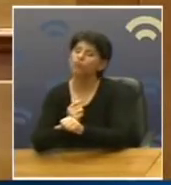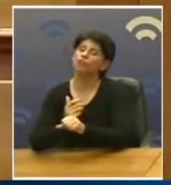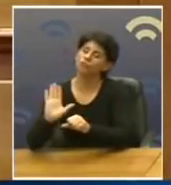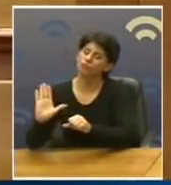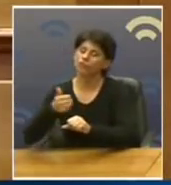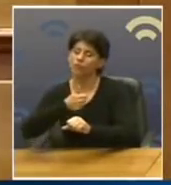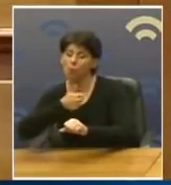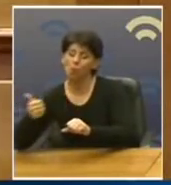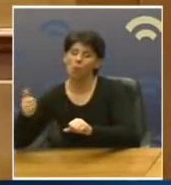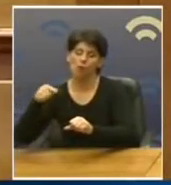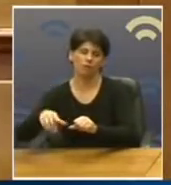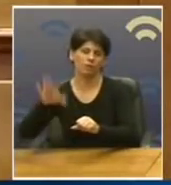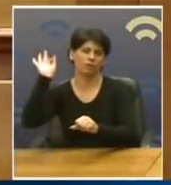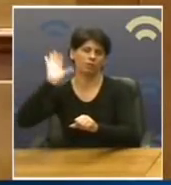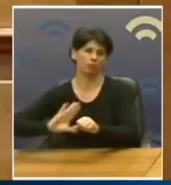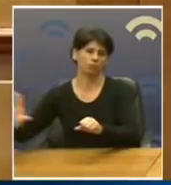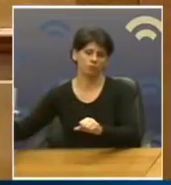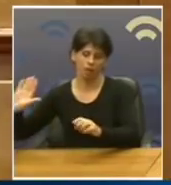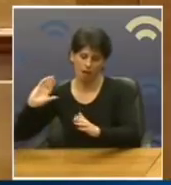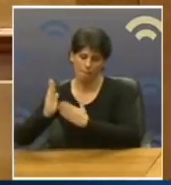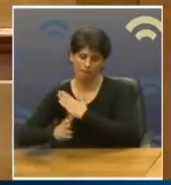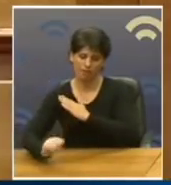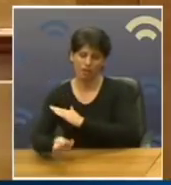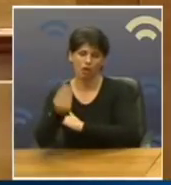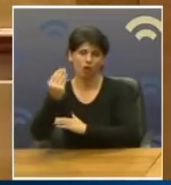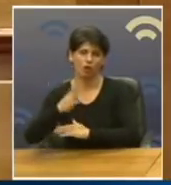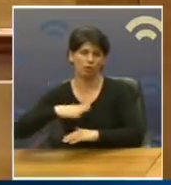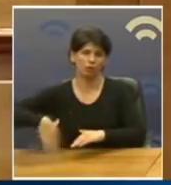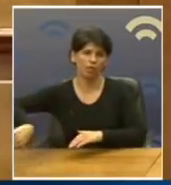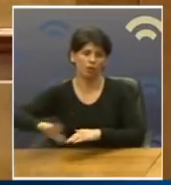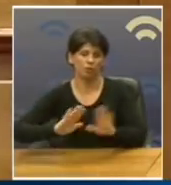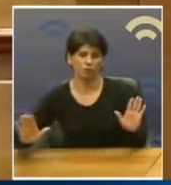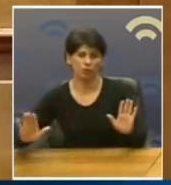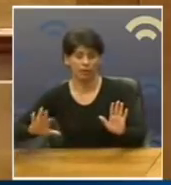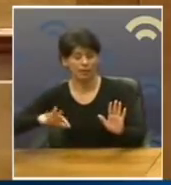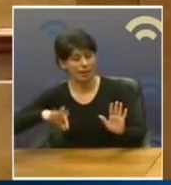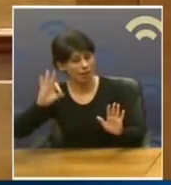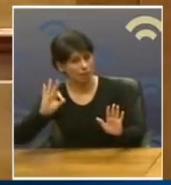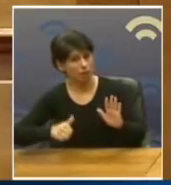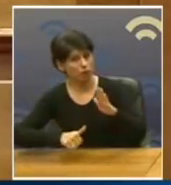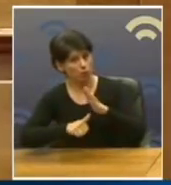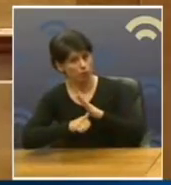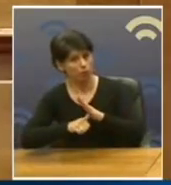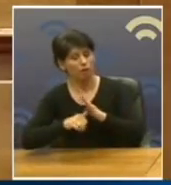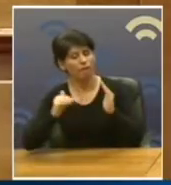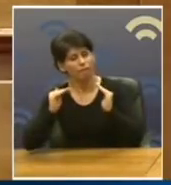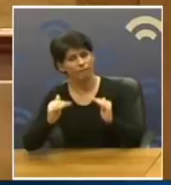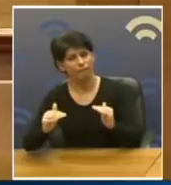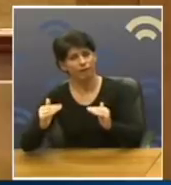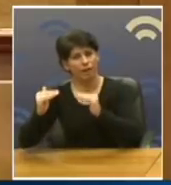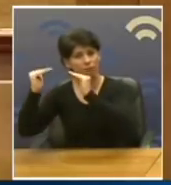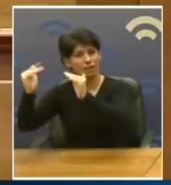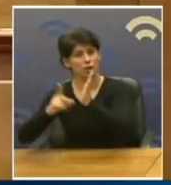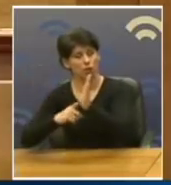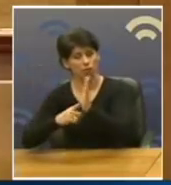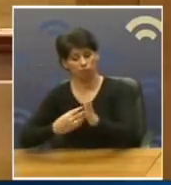μόνο τότε άμεση εκλογή από το λαό. Και σε κάθε περίπτωση ο Πρόεδρος διατηρεί την υψηλή νομιμοποίηση και